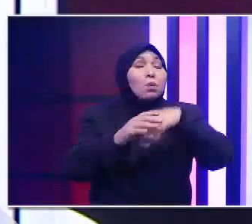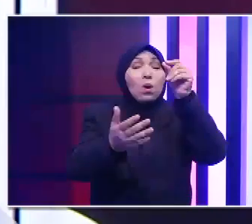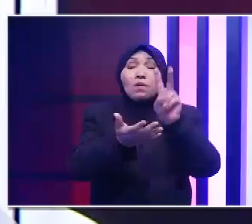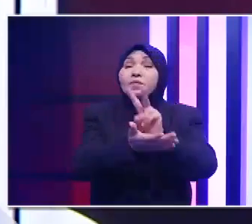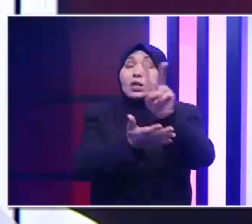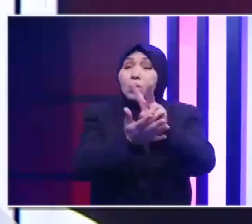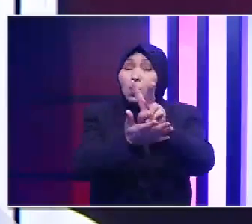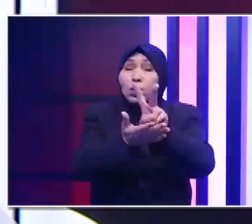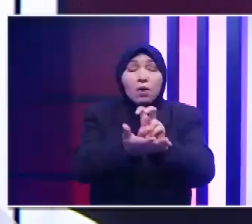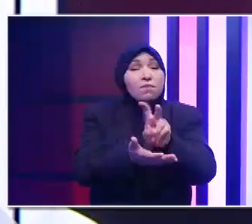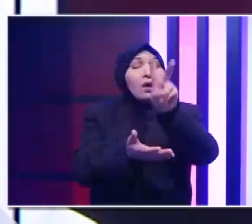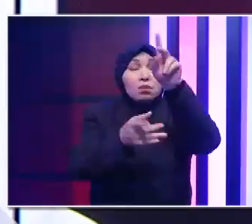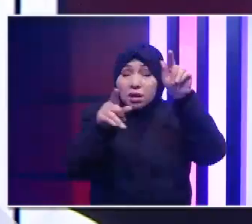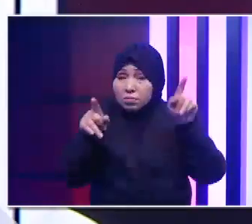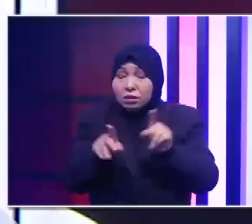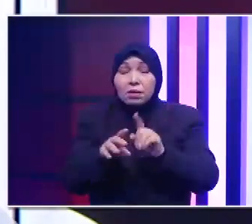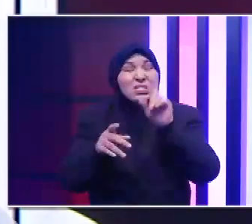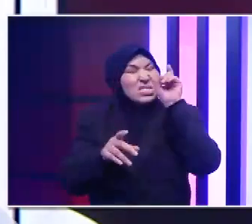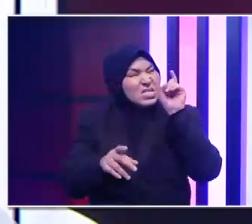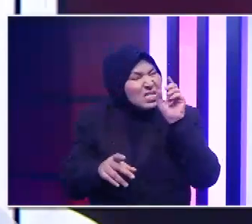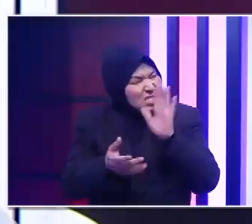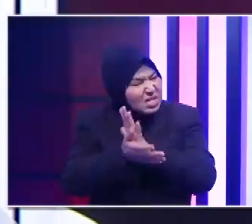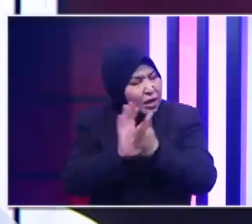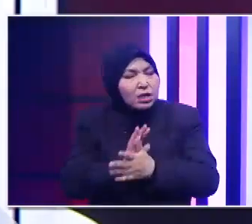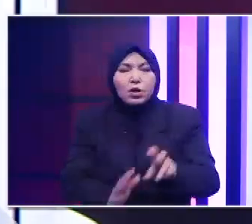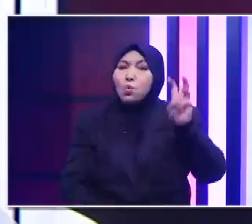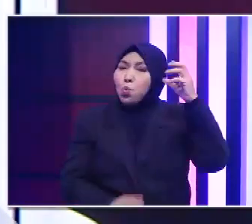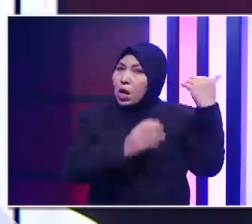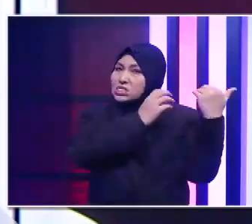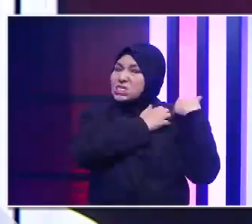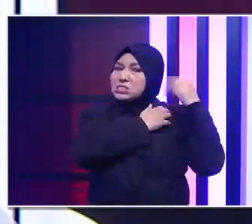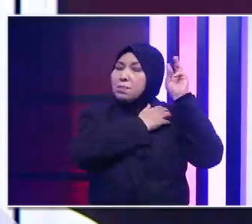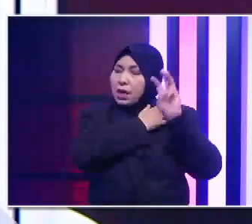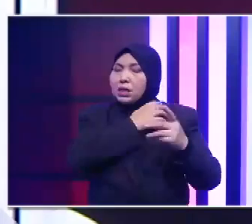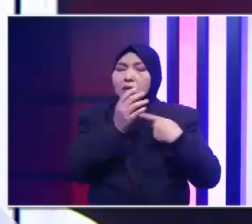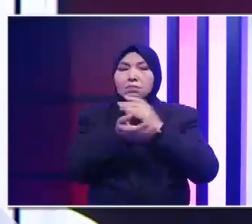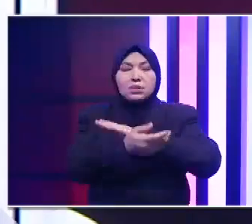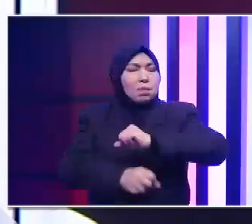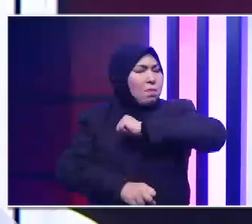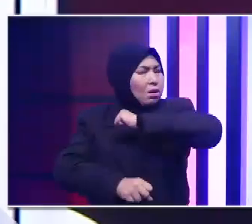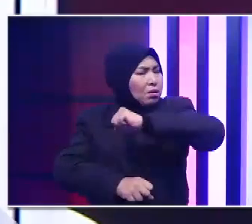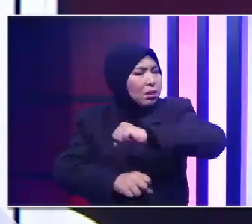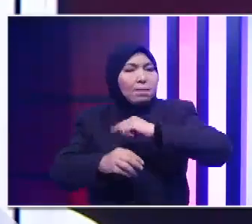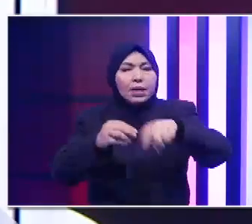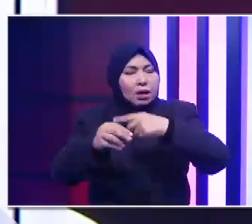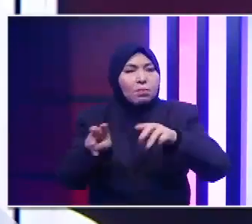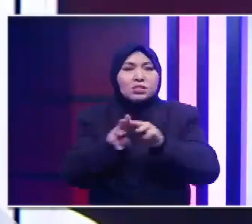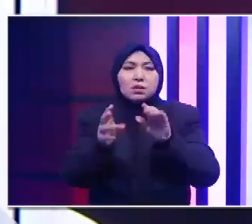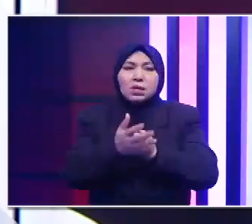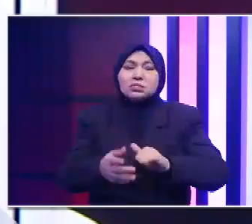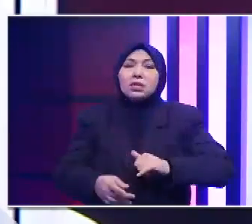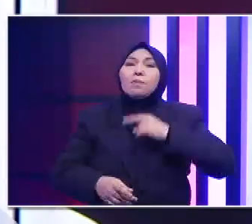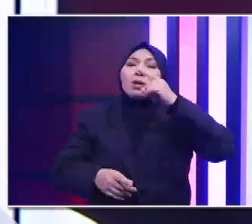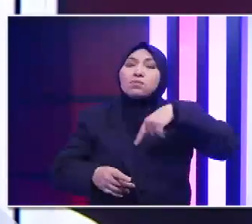Rose begini maka menjadi kewajiban kita sebagai umat Islam untuk menentang Kadek karena cabe dan saya mengucapkan